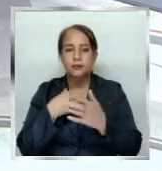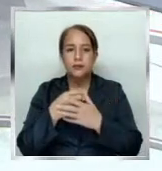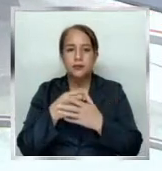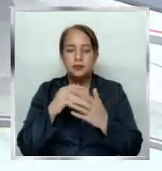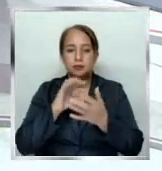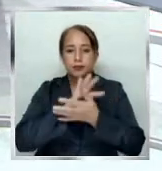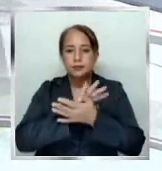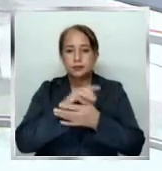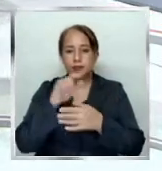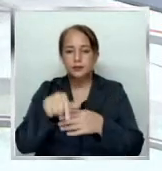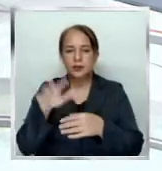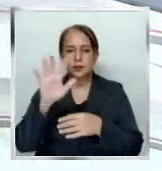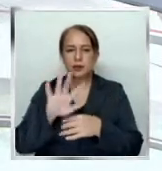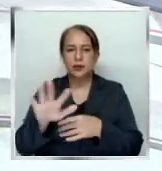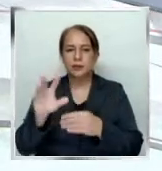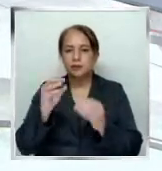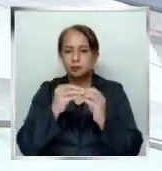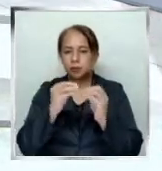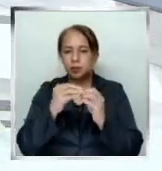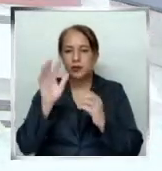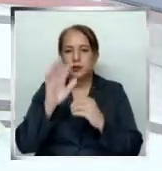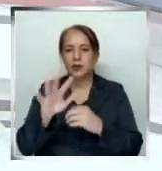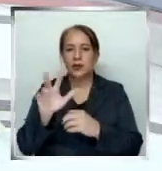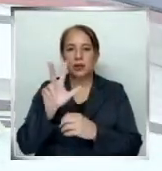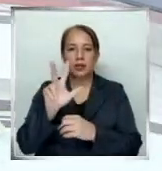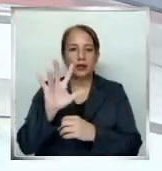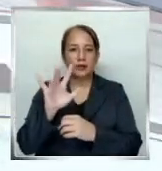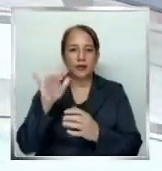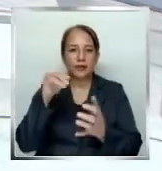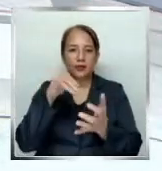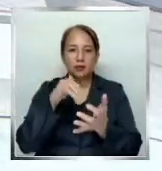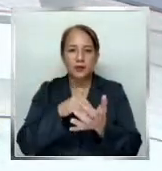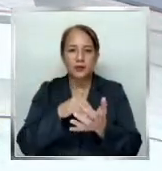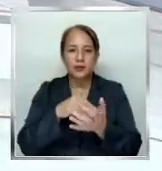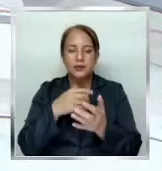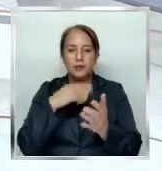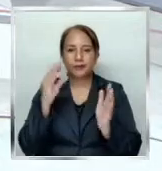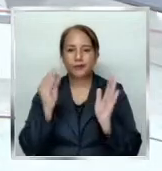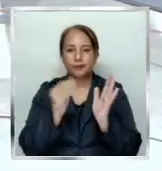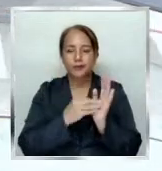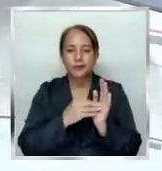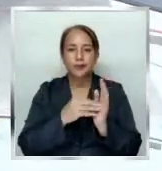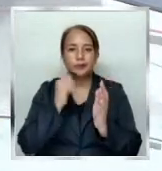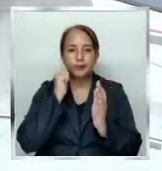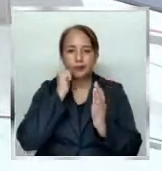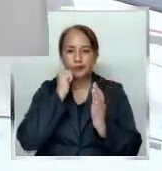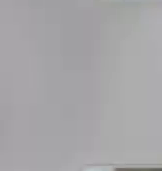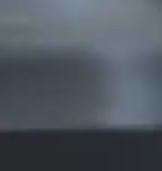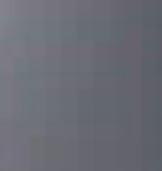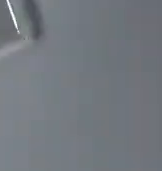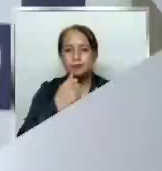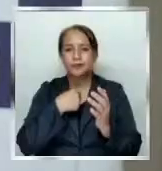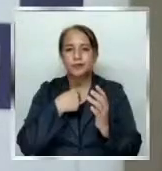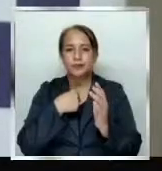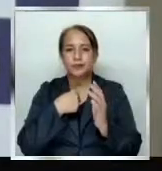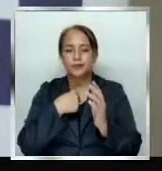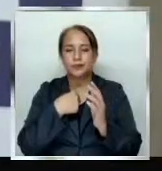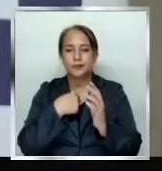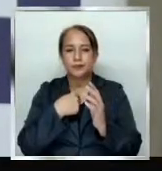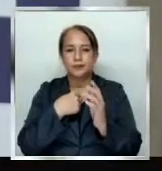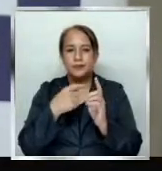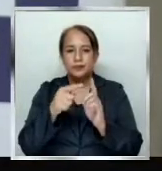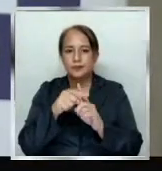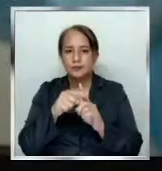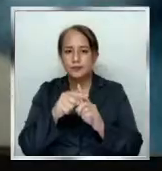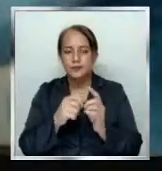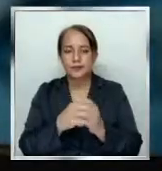posibleng sumipa pa sa higit 35,000 ang naitatalang arawang kaso. Nakatutok si Leigh Alves.